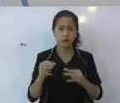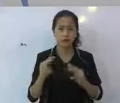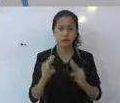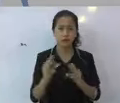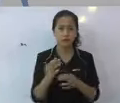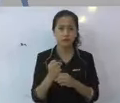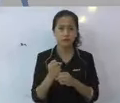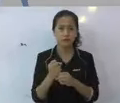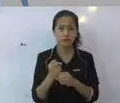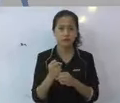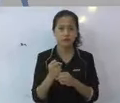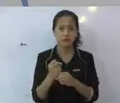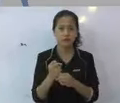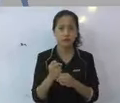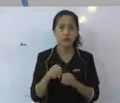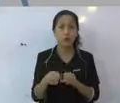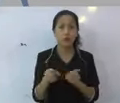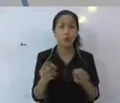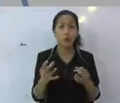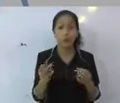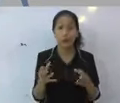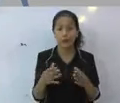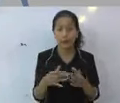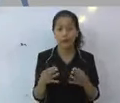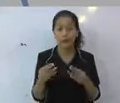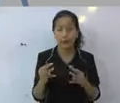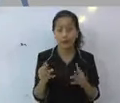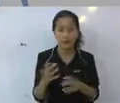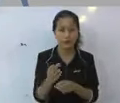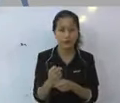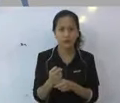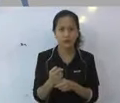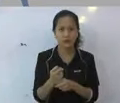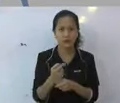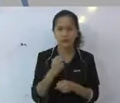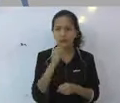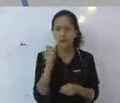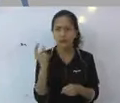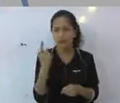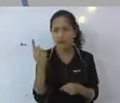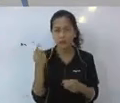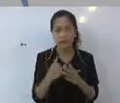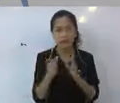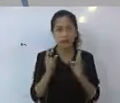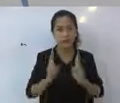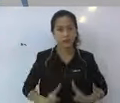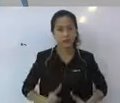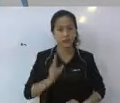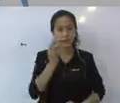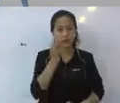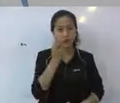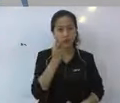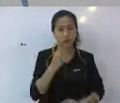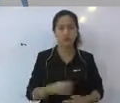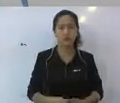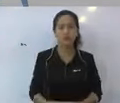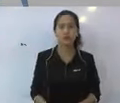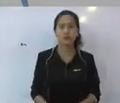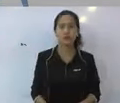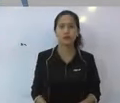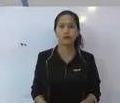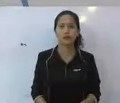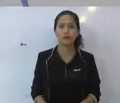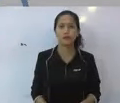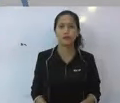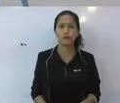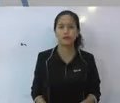ginagawa mo. So marami rin palang factors, di ba? Hindi lang healthy na pagkain. Meron din relative